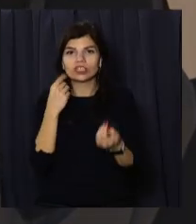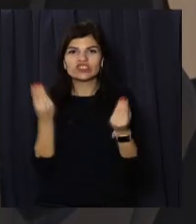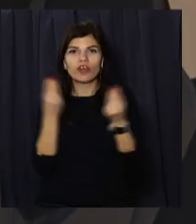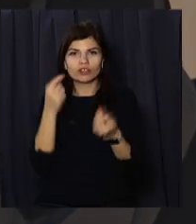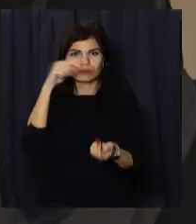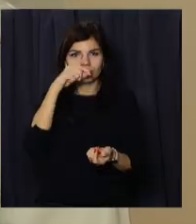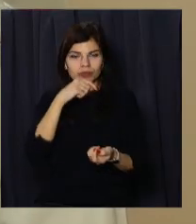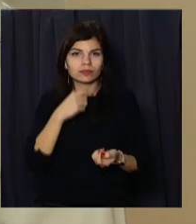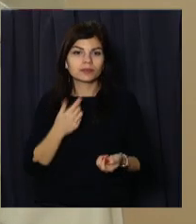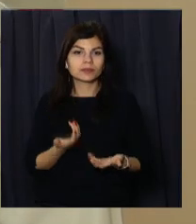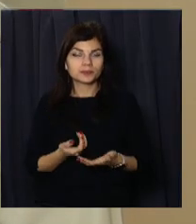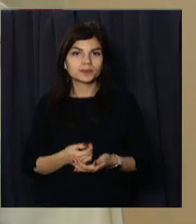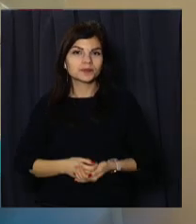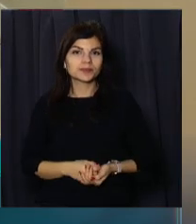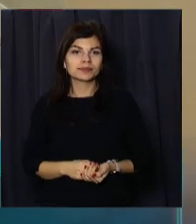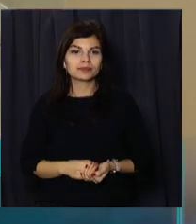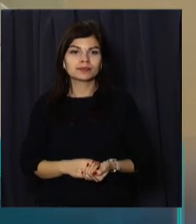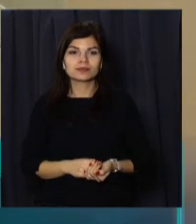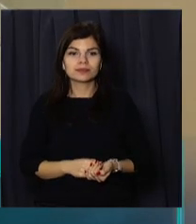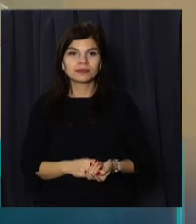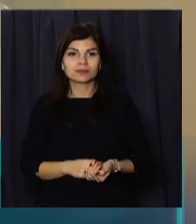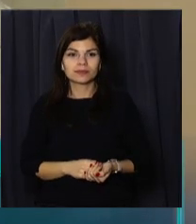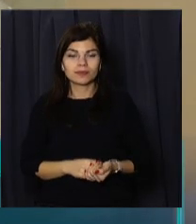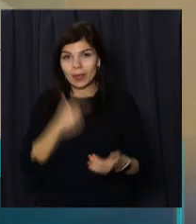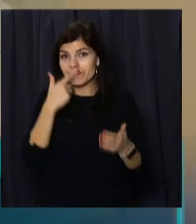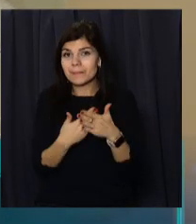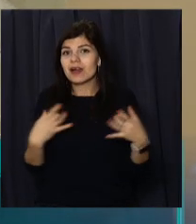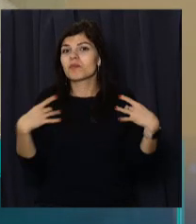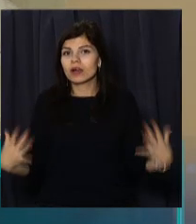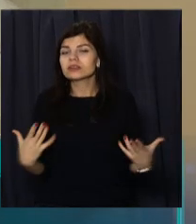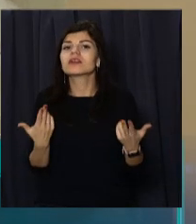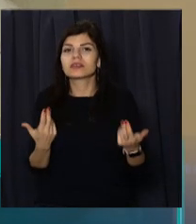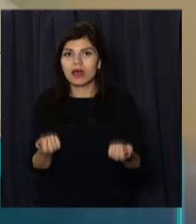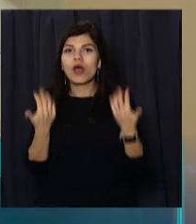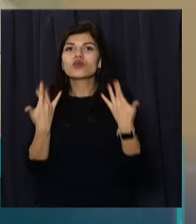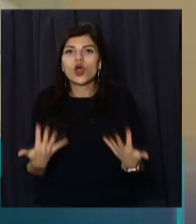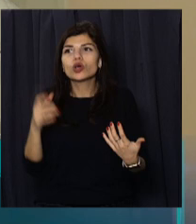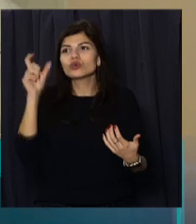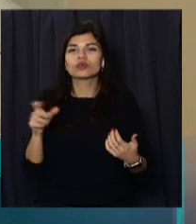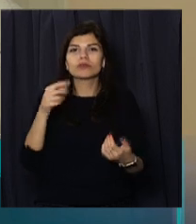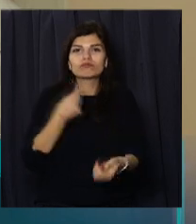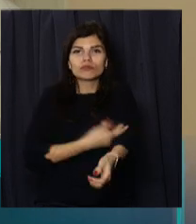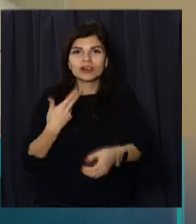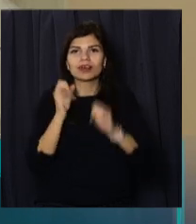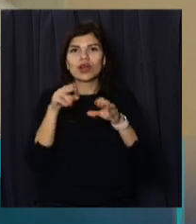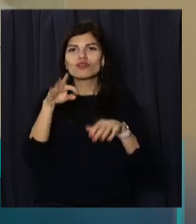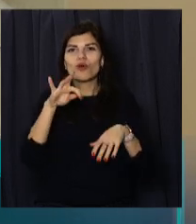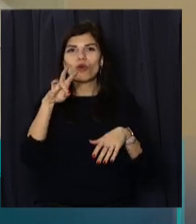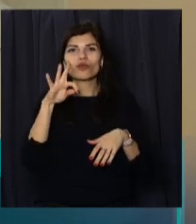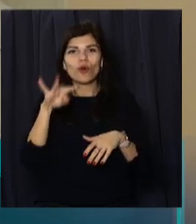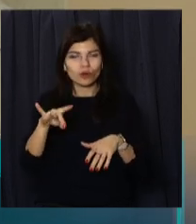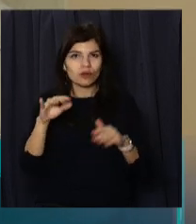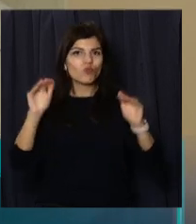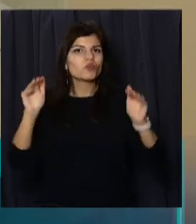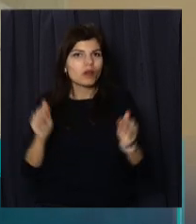еритроцитів та плазми. Перед праздниками, звісно, кількість донорів зменшується, які можуть прийти, тому що